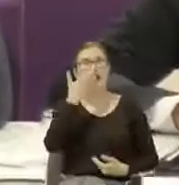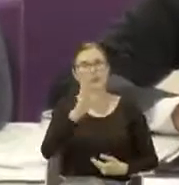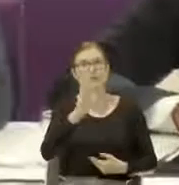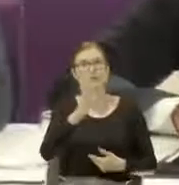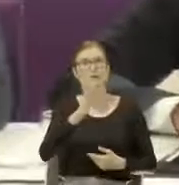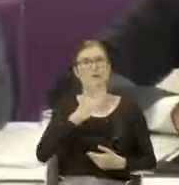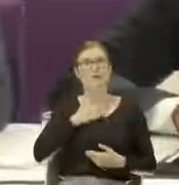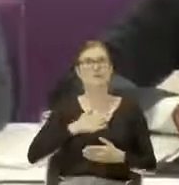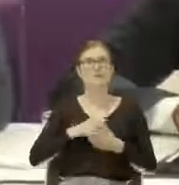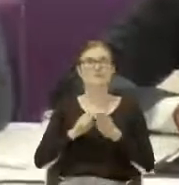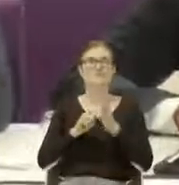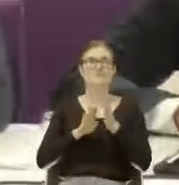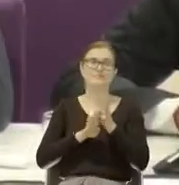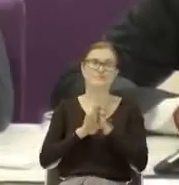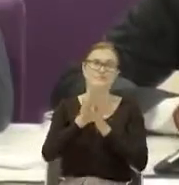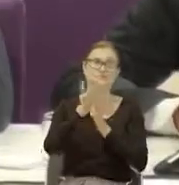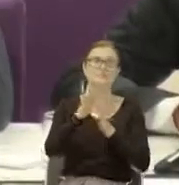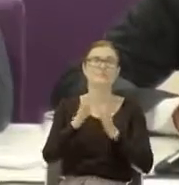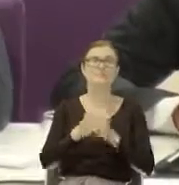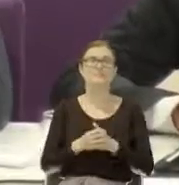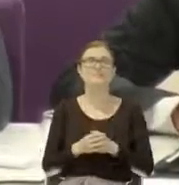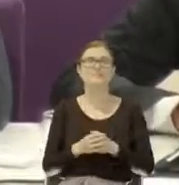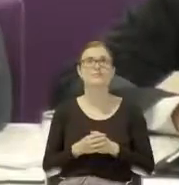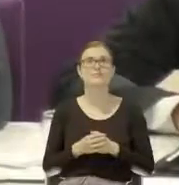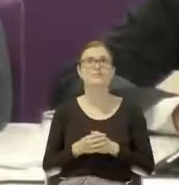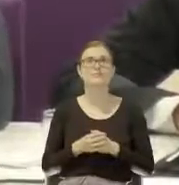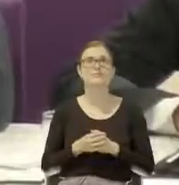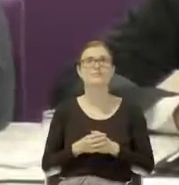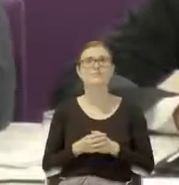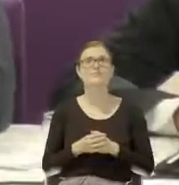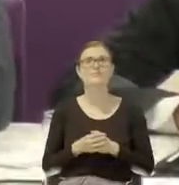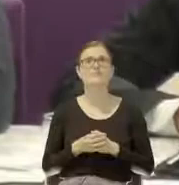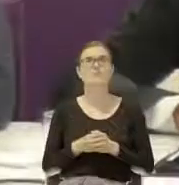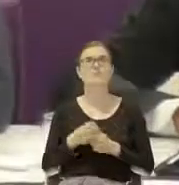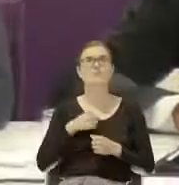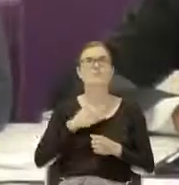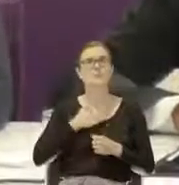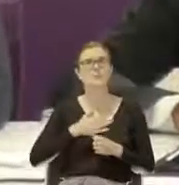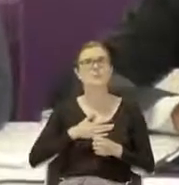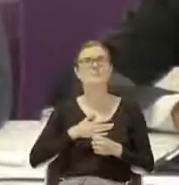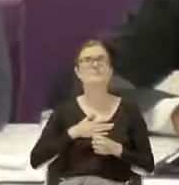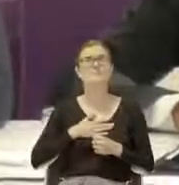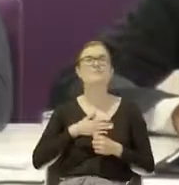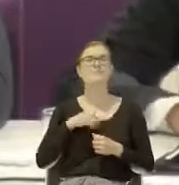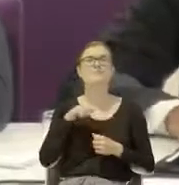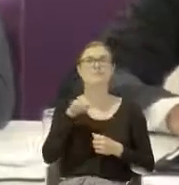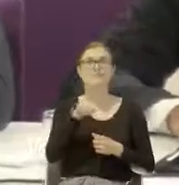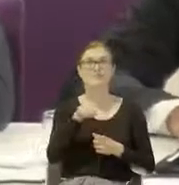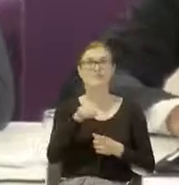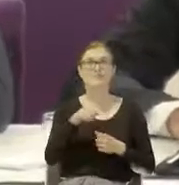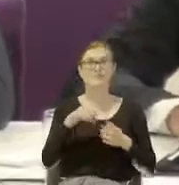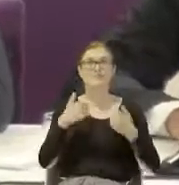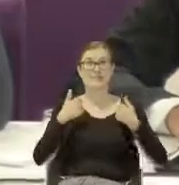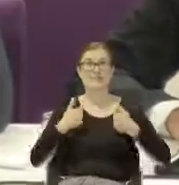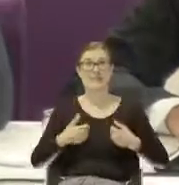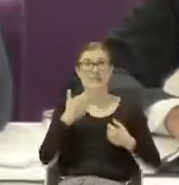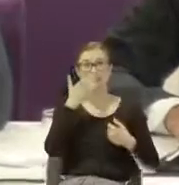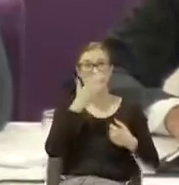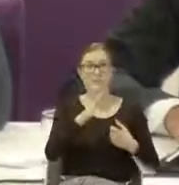soutenu jusqu'au moment où nous puissions amener nos populations à se prendre réellement en